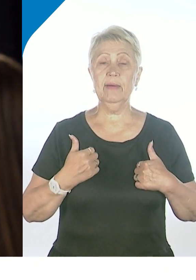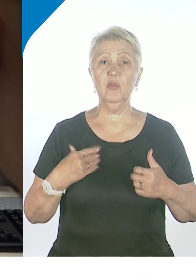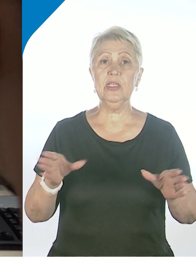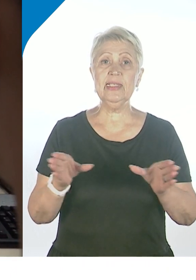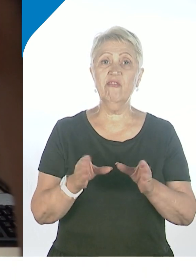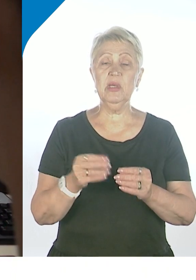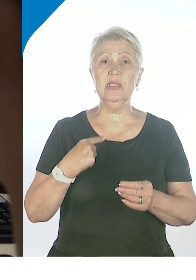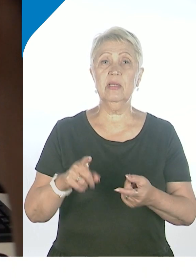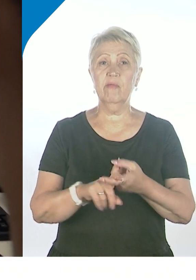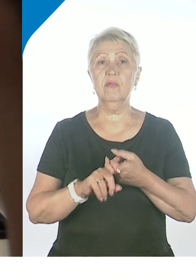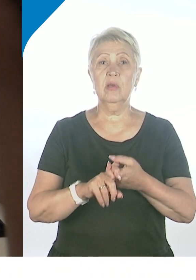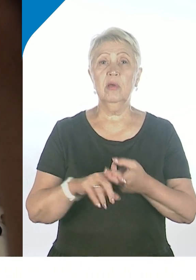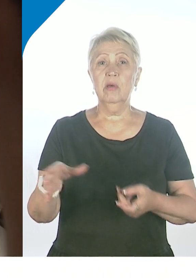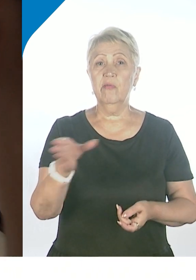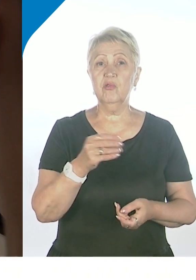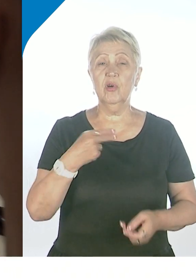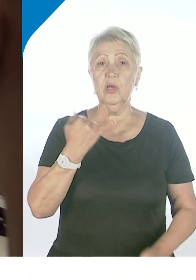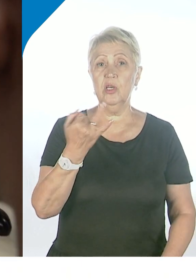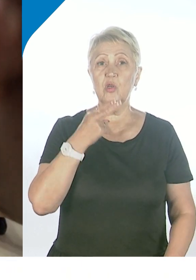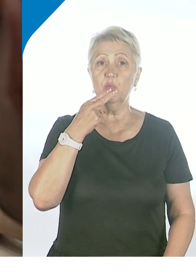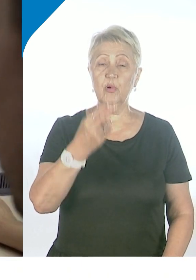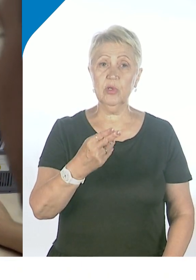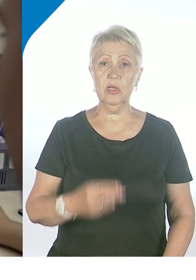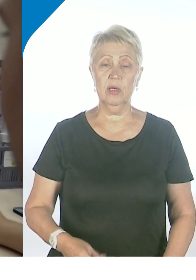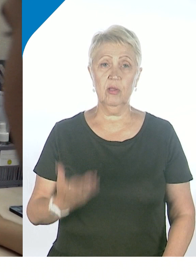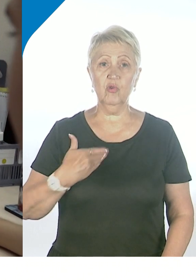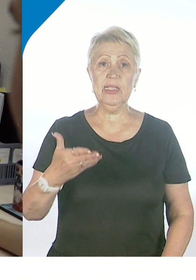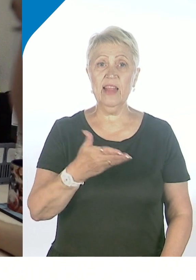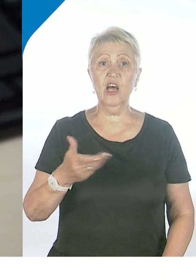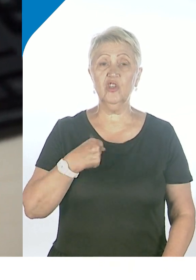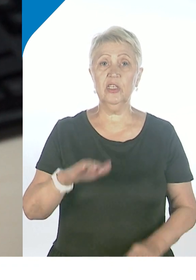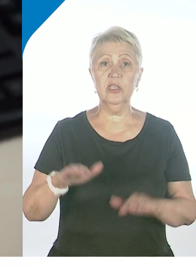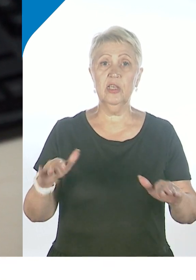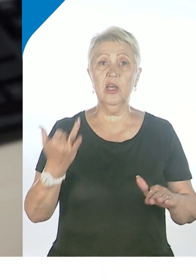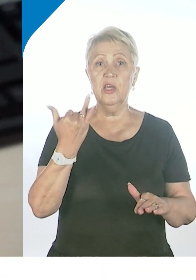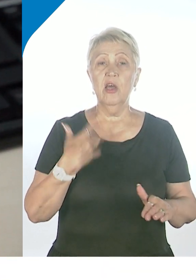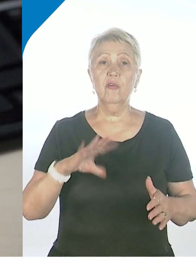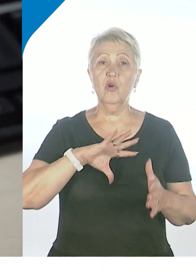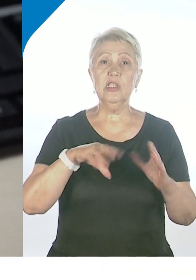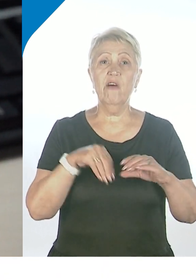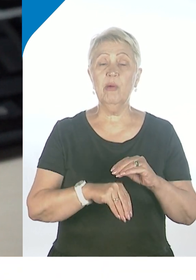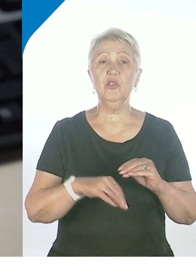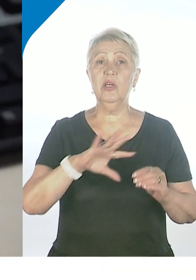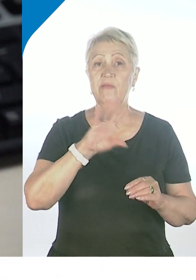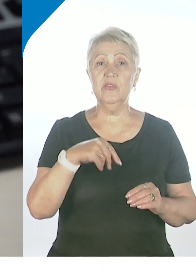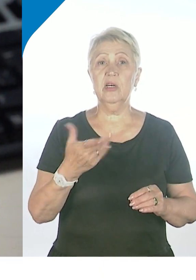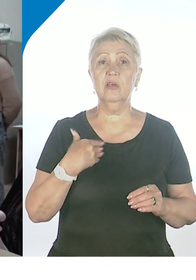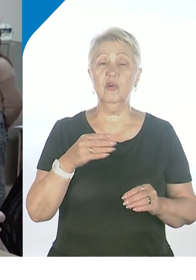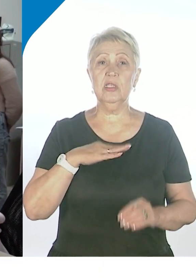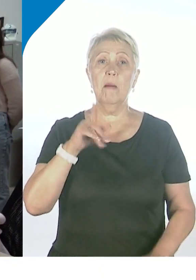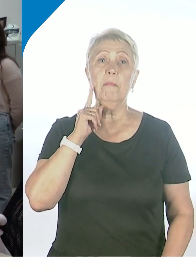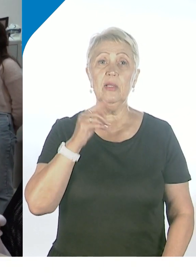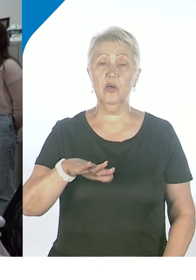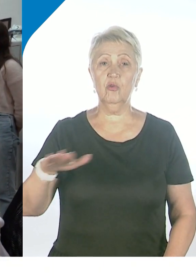и спрос, ну, не именно, да, наших детей, а вообще подростков, что было бы